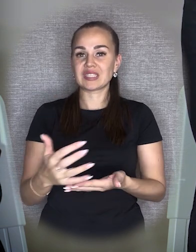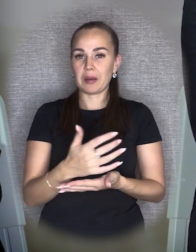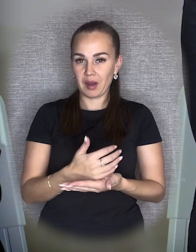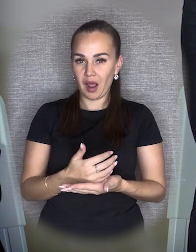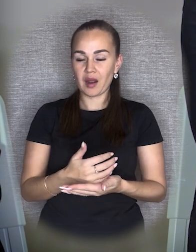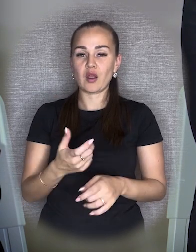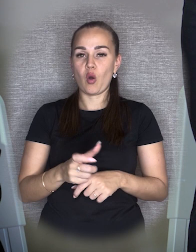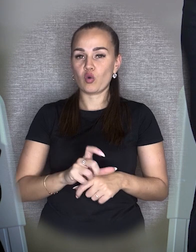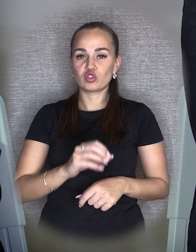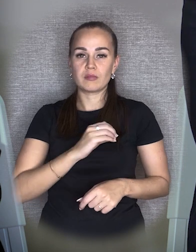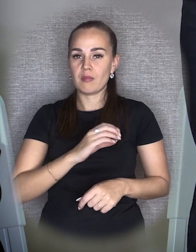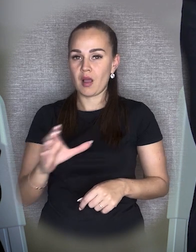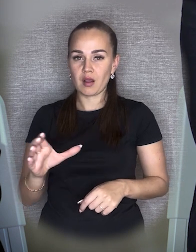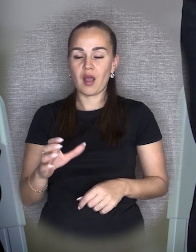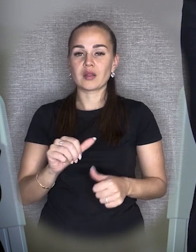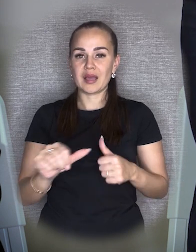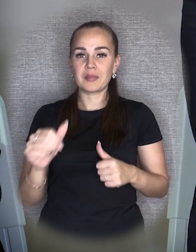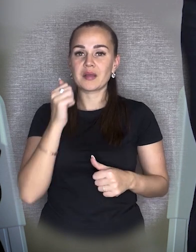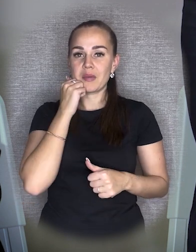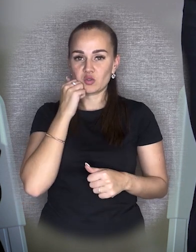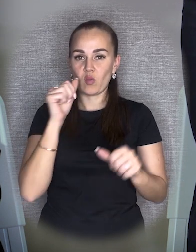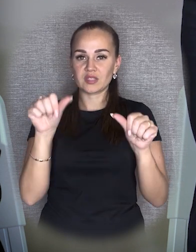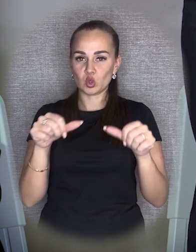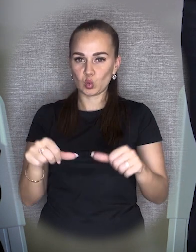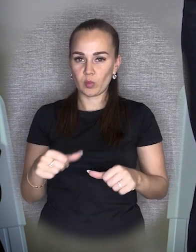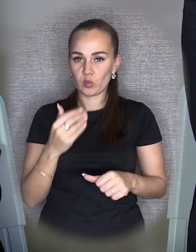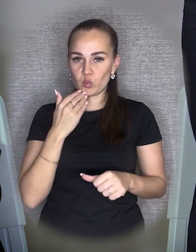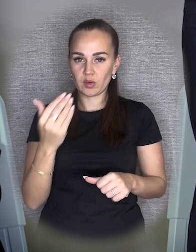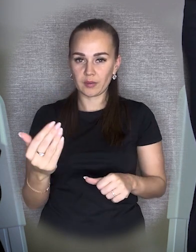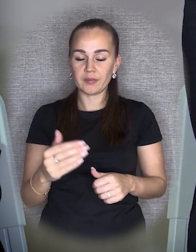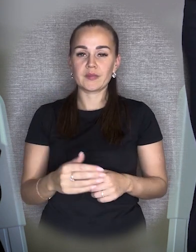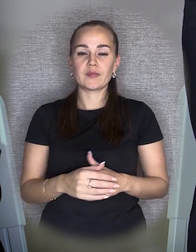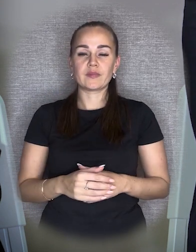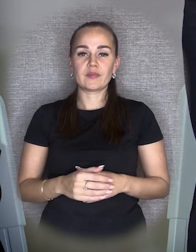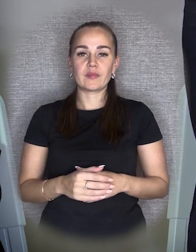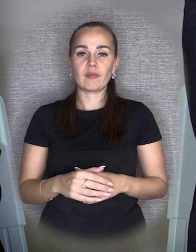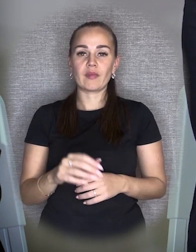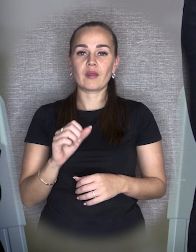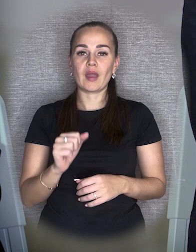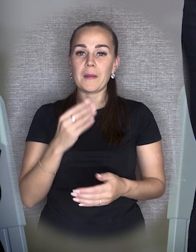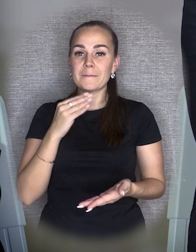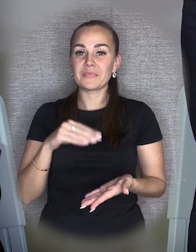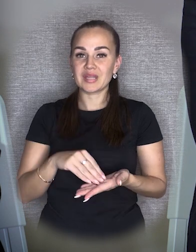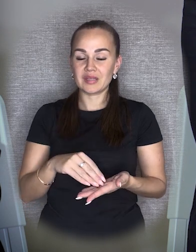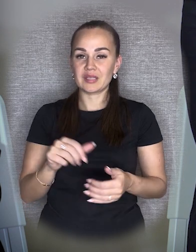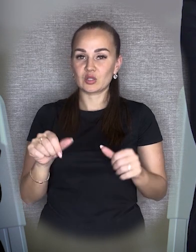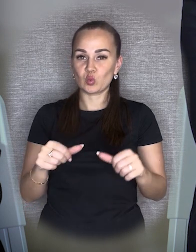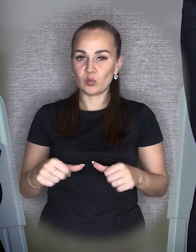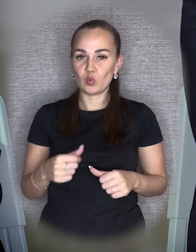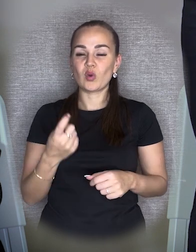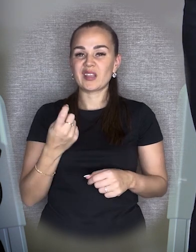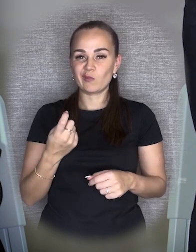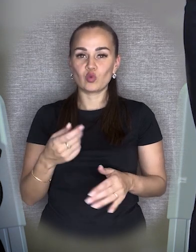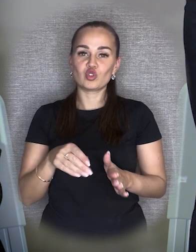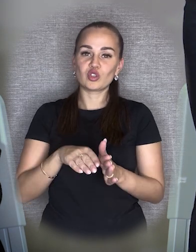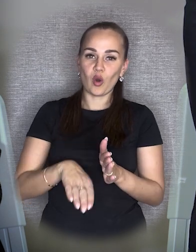наше собрание, конечно, очень богато именно московской скульптурой и московских авторов. А вот с питерской скульптурой у